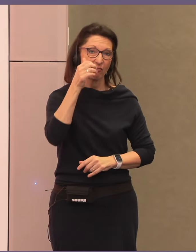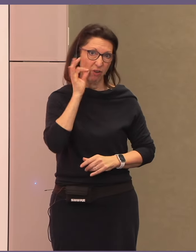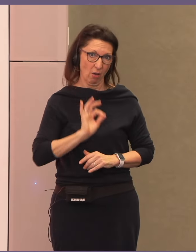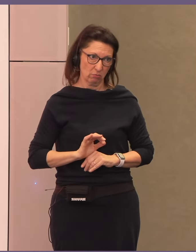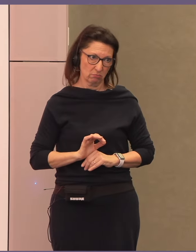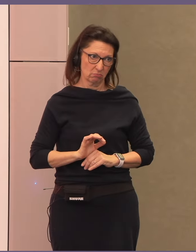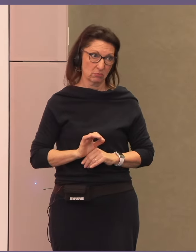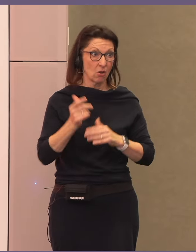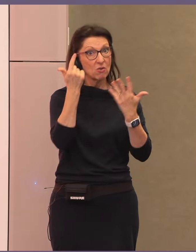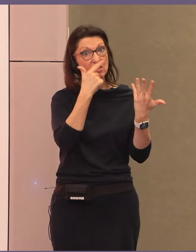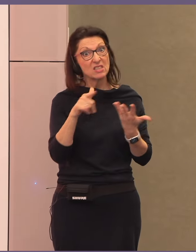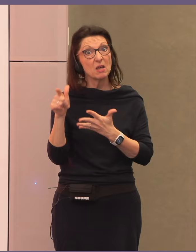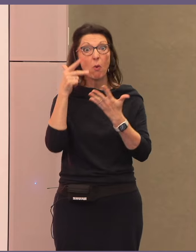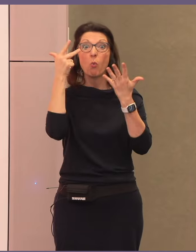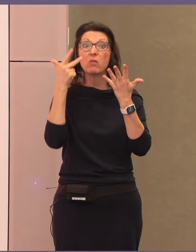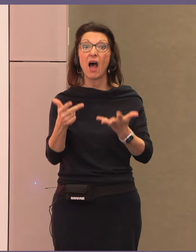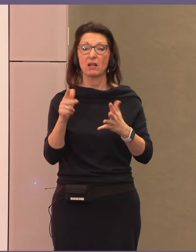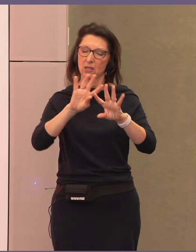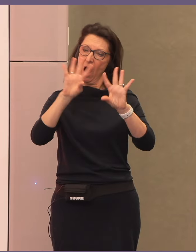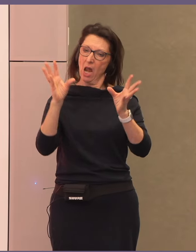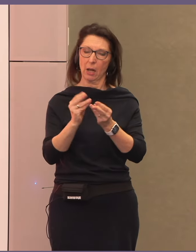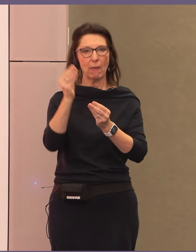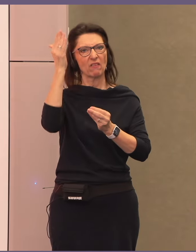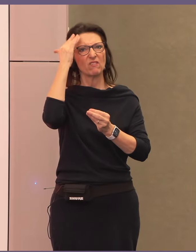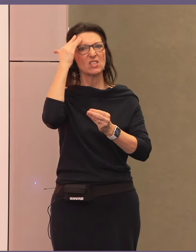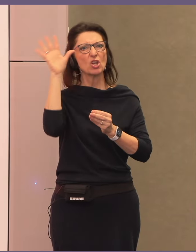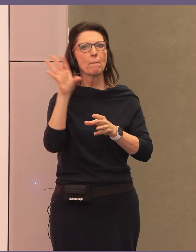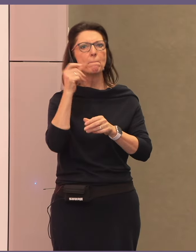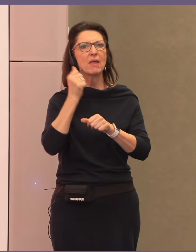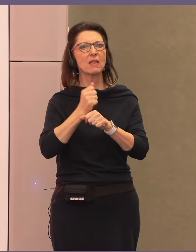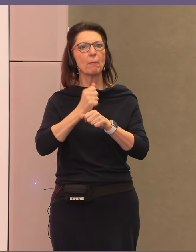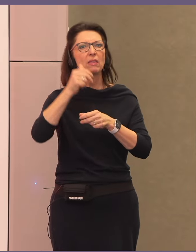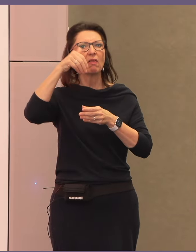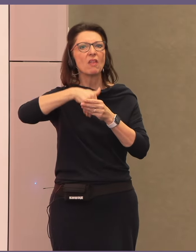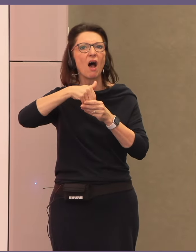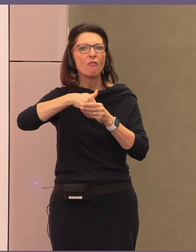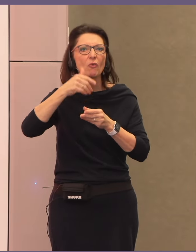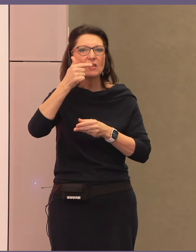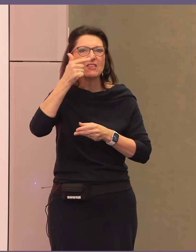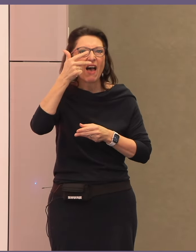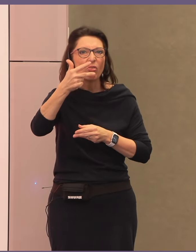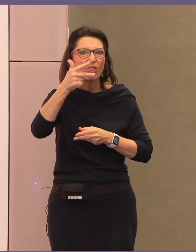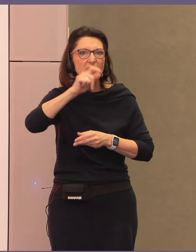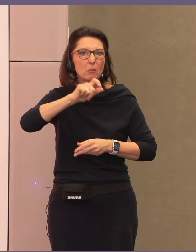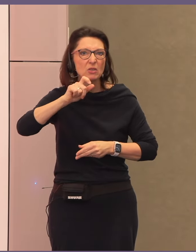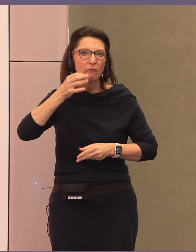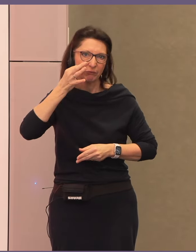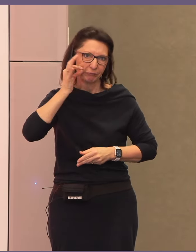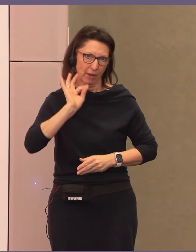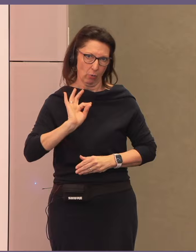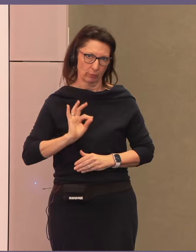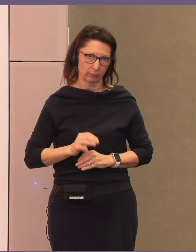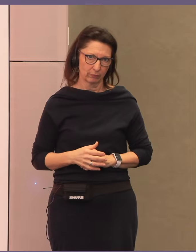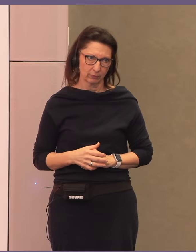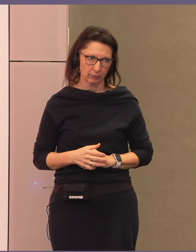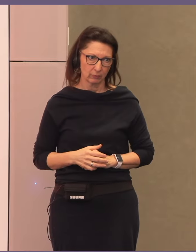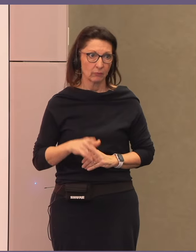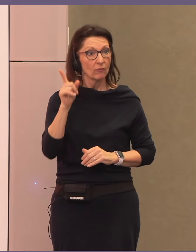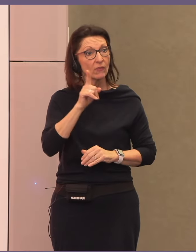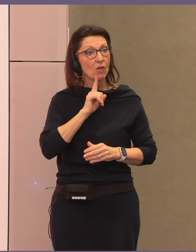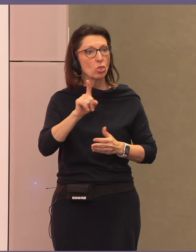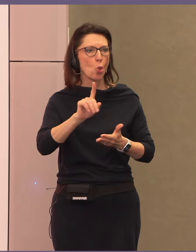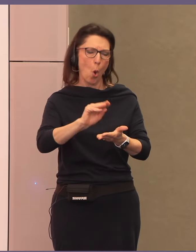780 ganz allgemeinen wissenschaftlichen Mitarbeiterinnen waren lediglich 32 Frauen. Nur bei den